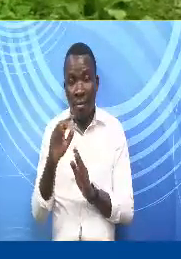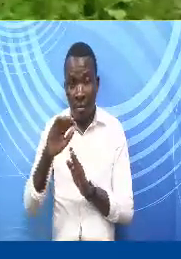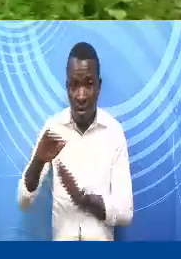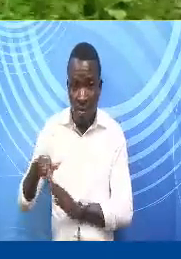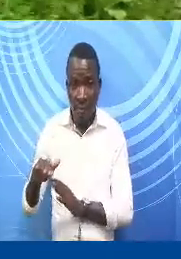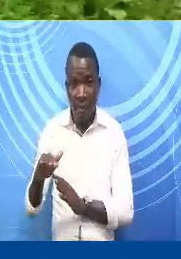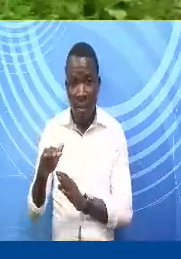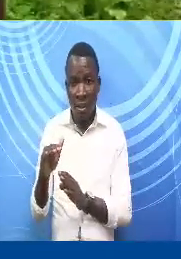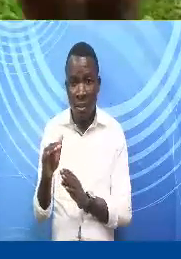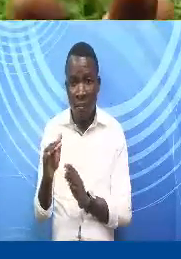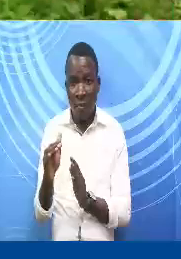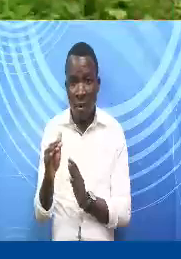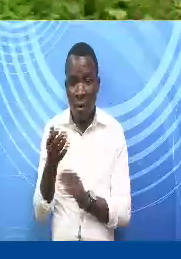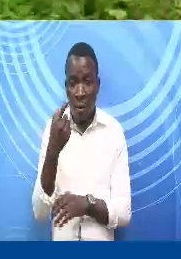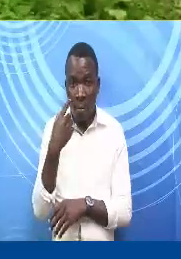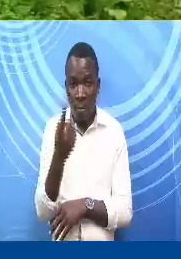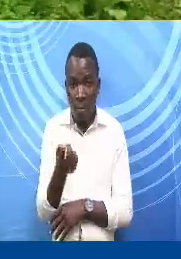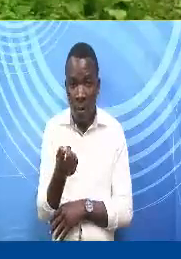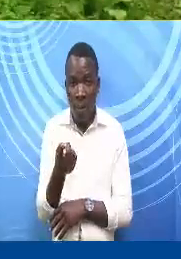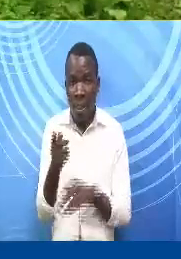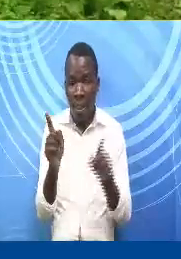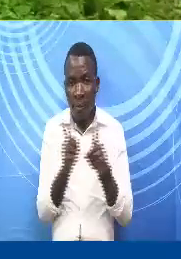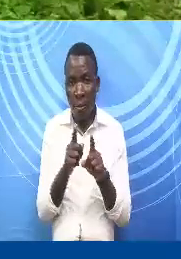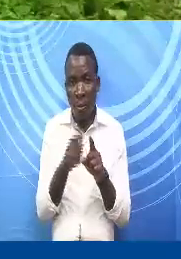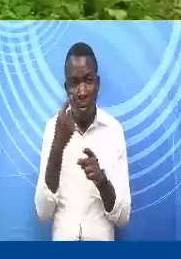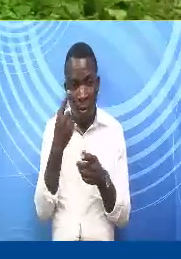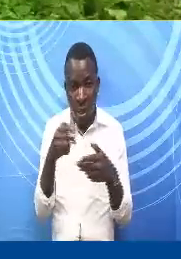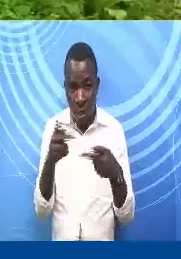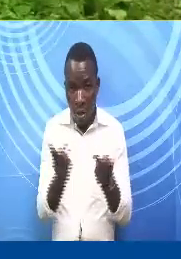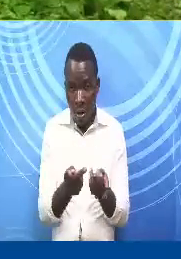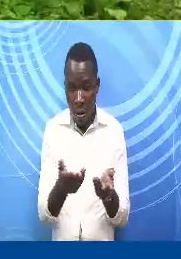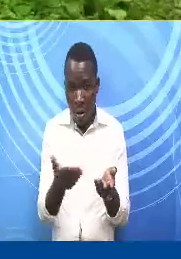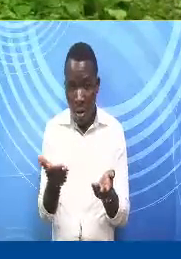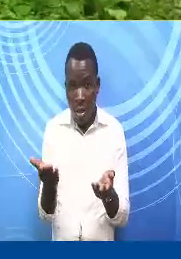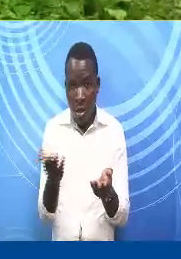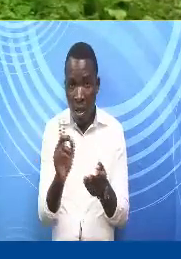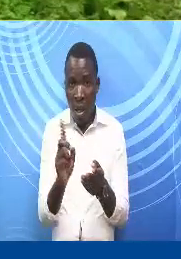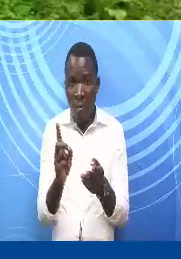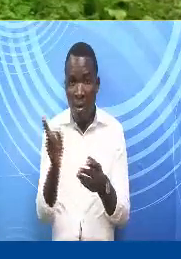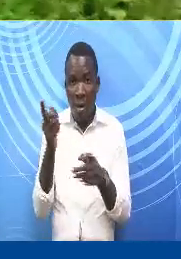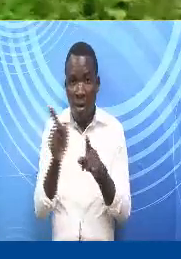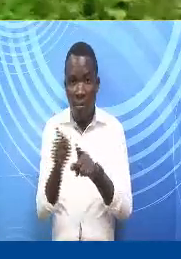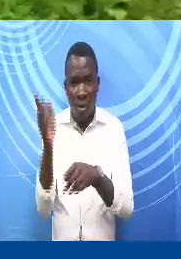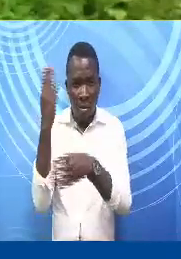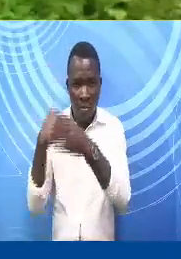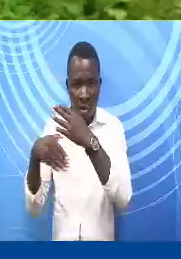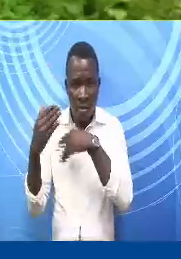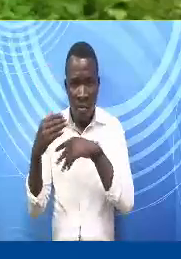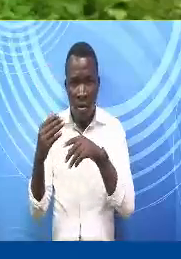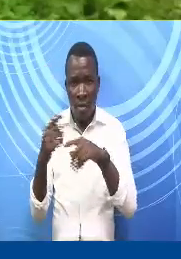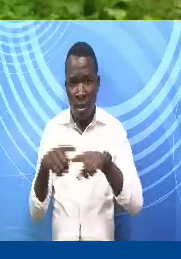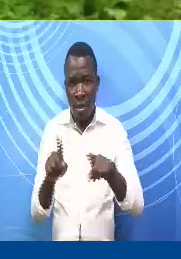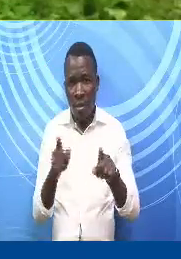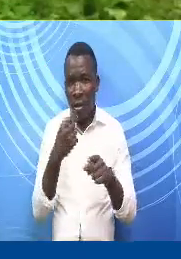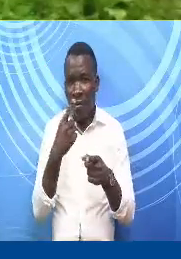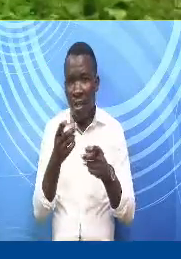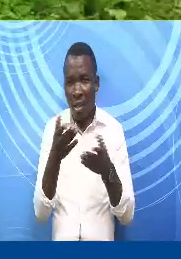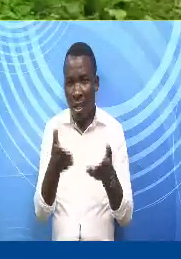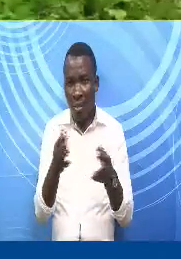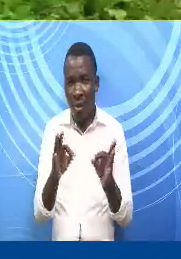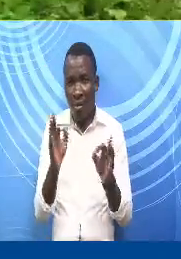ngibyo urabona nk'uko ubibona hano turi ntabwo ari uko hari hameze ni ibintu twavuga ko ari ibintu byinshi